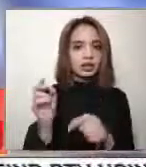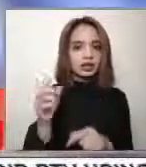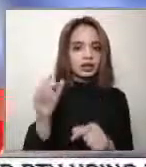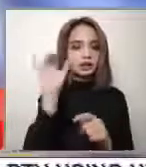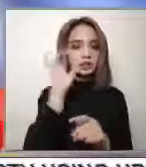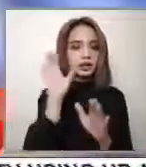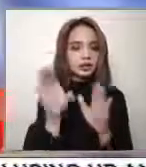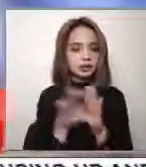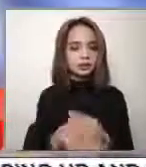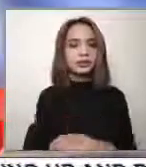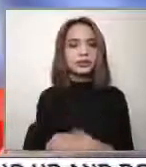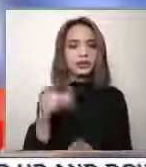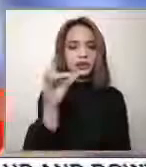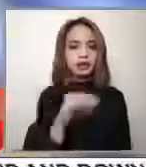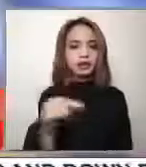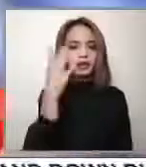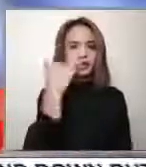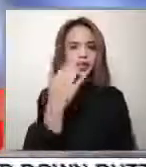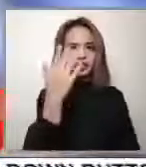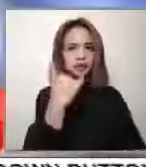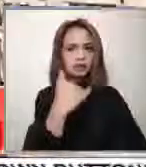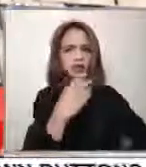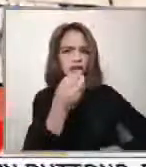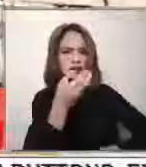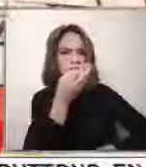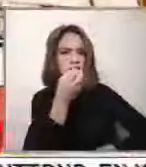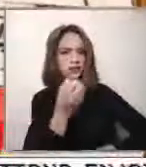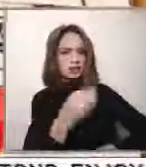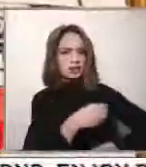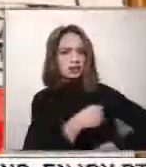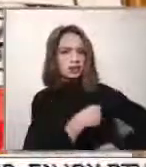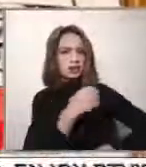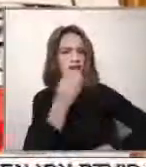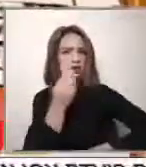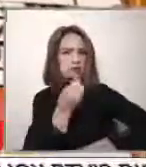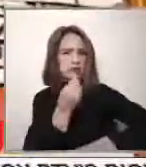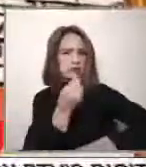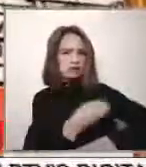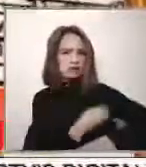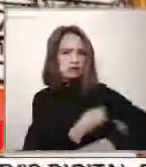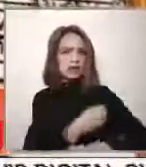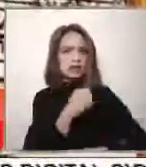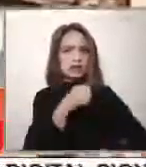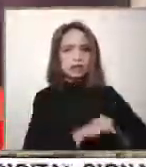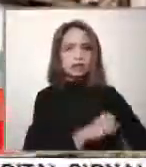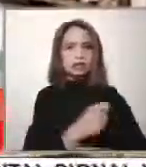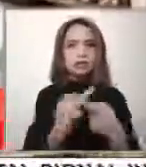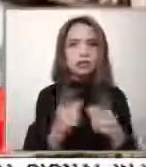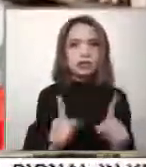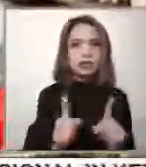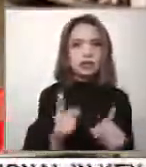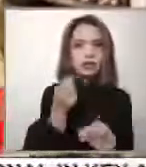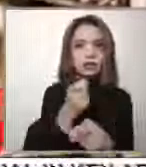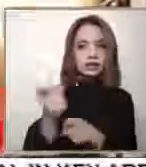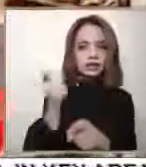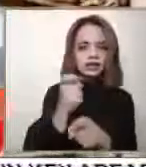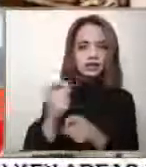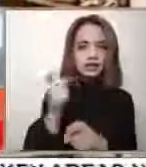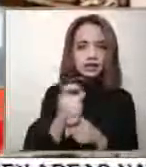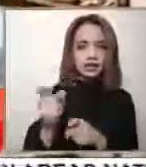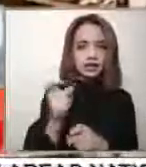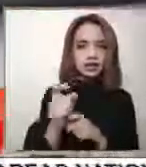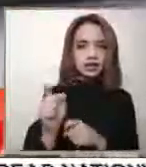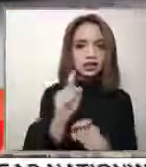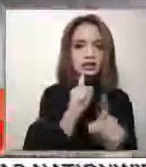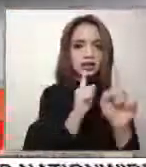nito na para raw lukot-lukot na ang kilikili ni Heart. Imbes na magalit, tila inasar pa ni Heart ang basher nang replyan niya